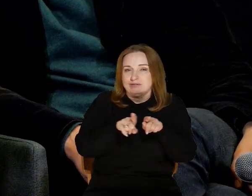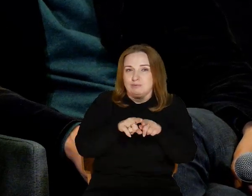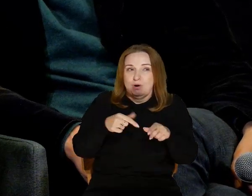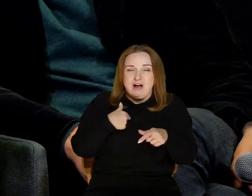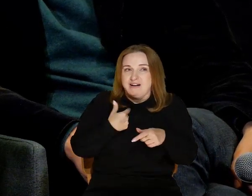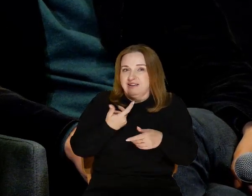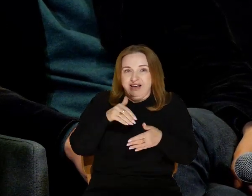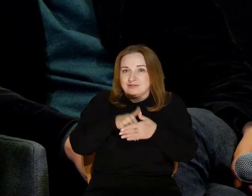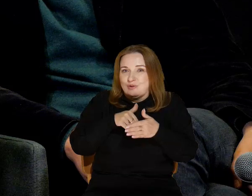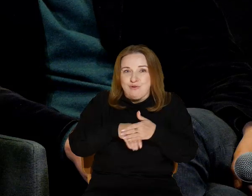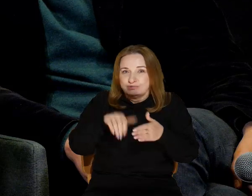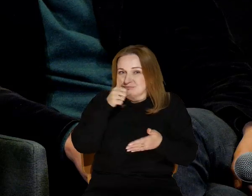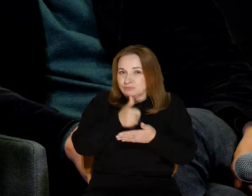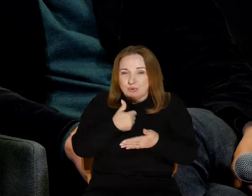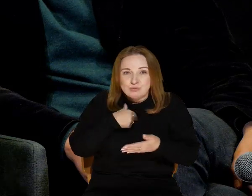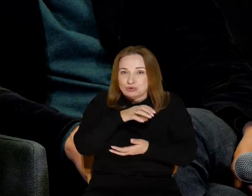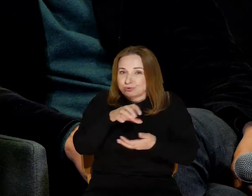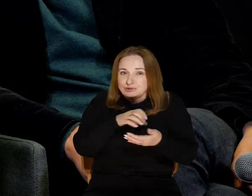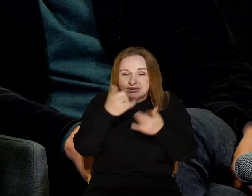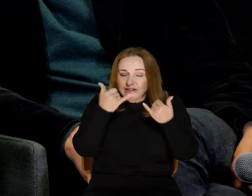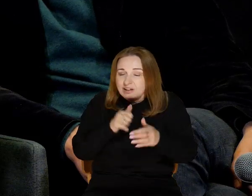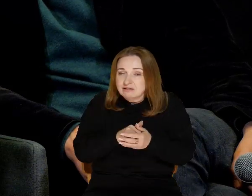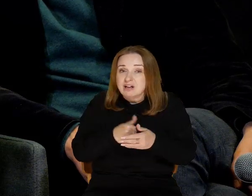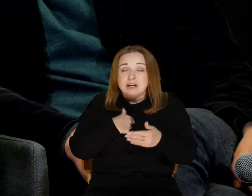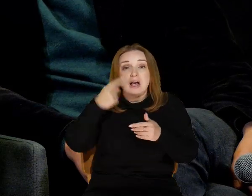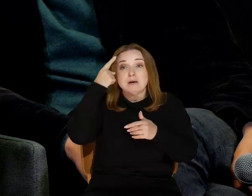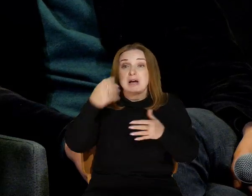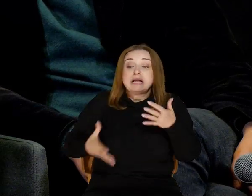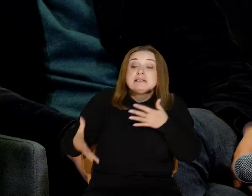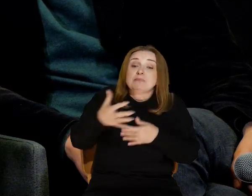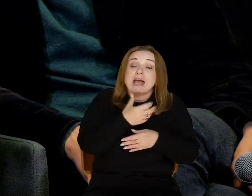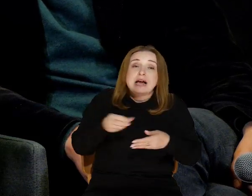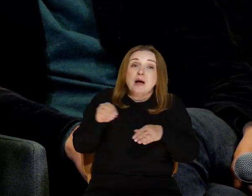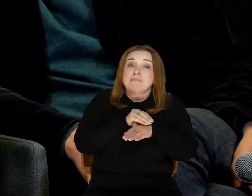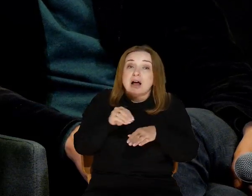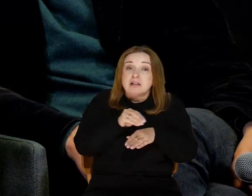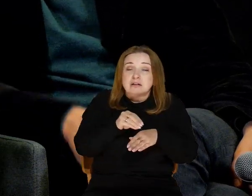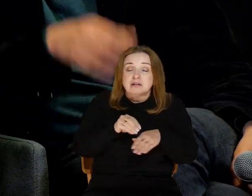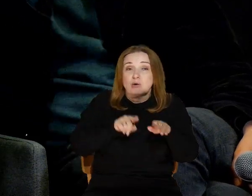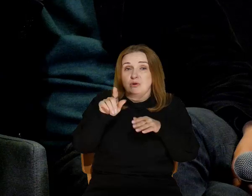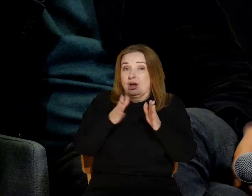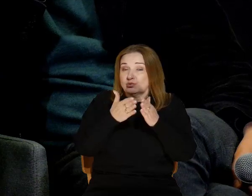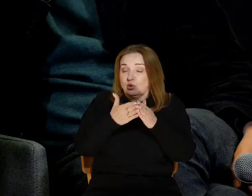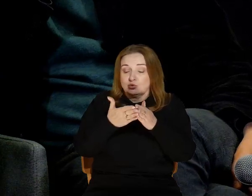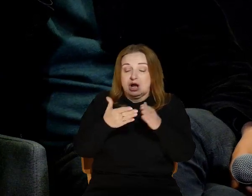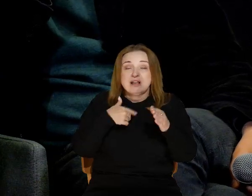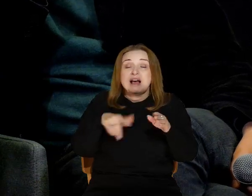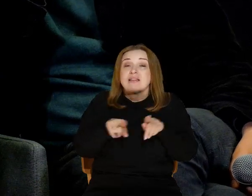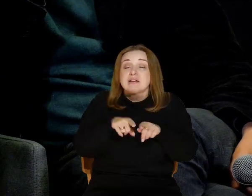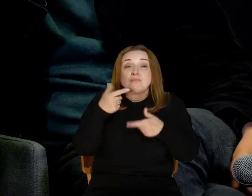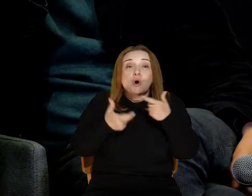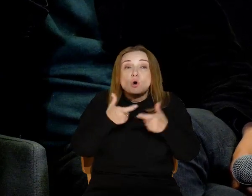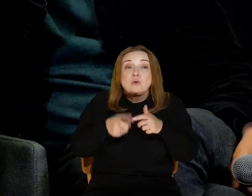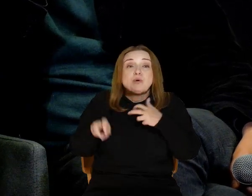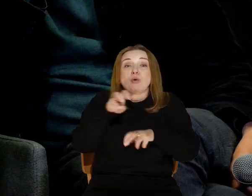mój świat. No. Ja zresztą pamiętam, że jak nawet zbierałam materiały do czystki i w pewnym momencie wykonałam jakiś ruch w